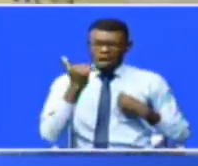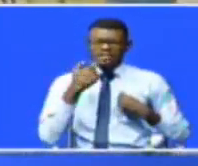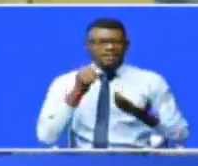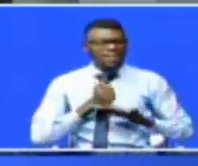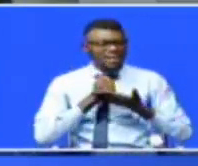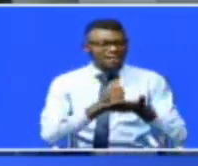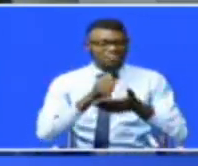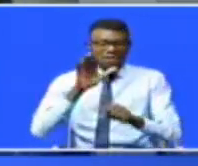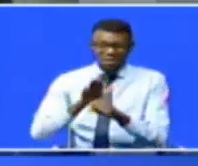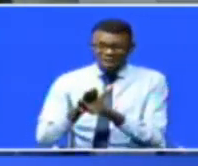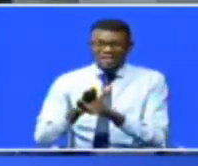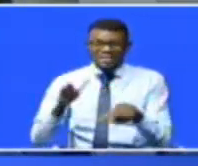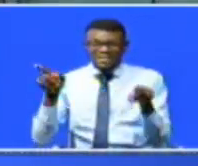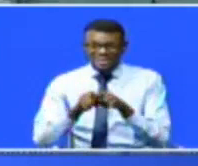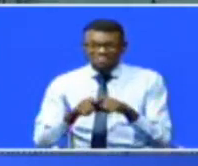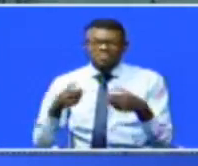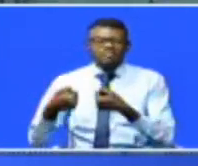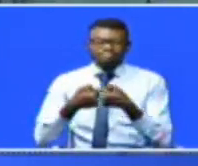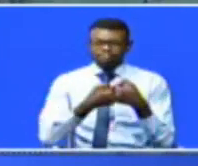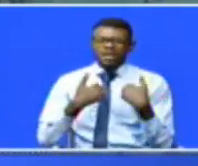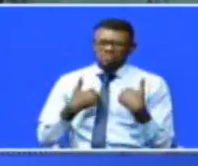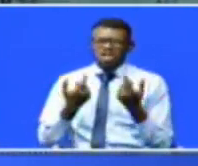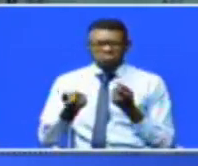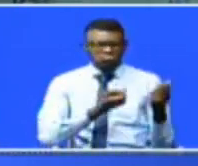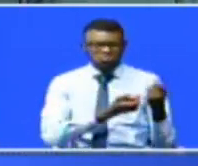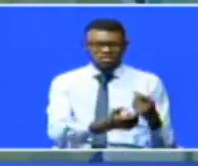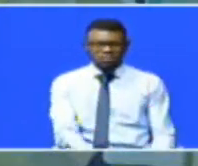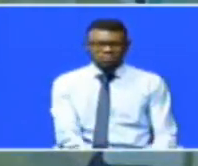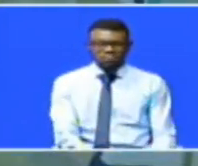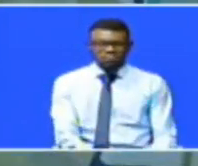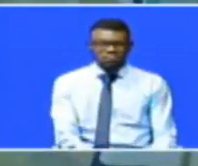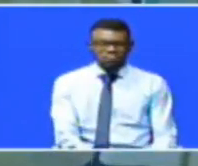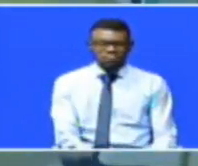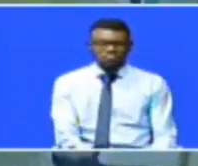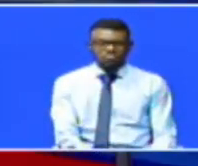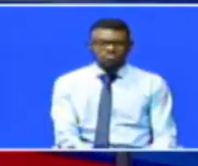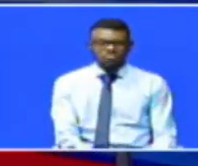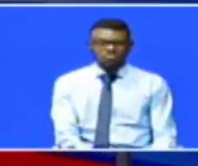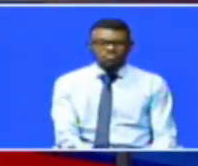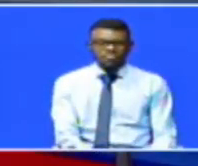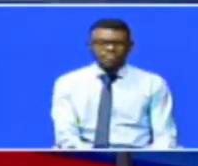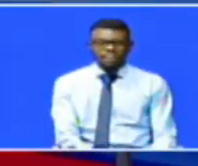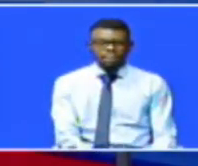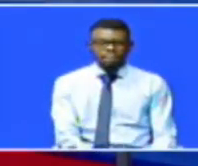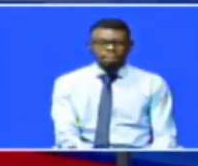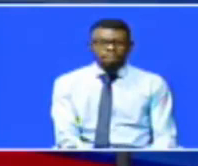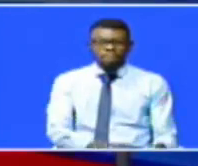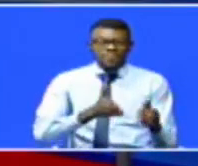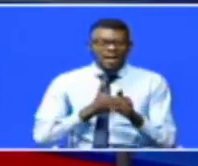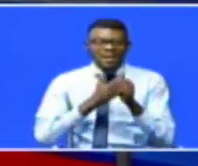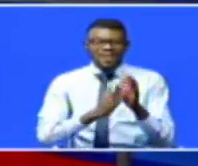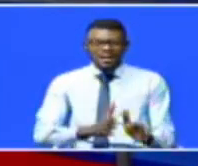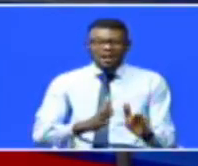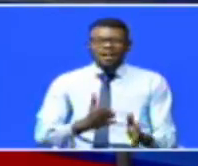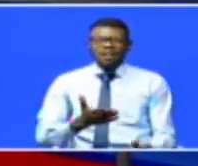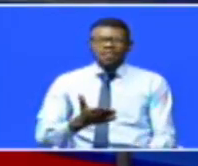mengi kilinganishwa na changamoto zake. Saada Hassan, KTN News, Nairobi. Baadhi ya viongozi kutoka